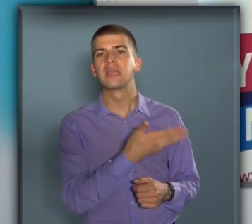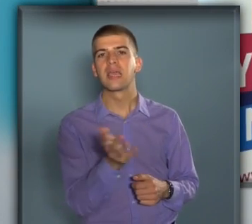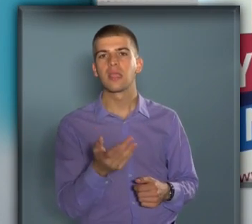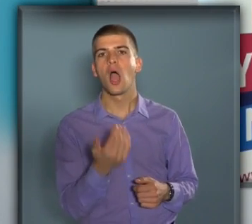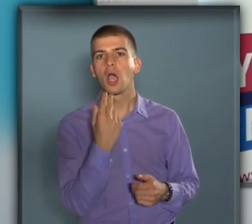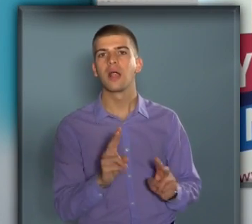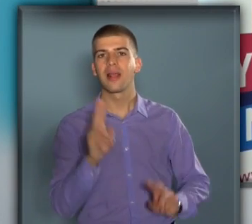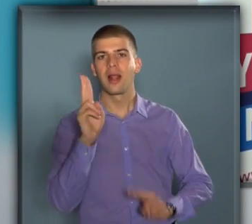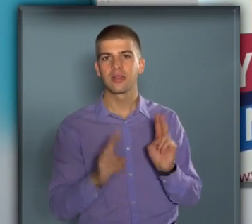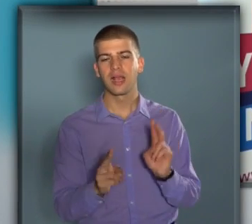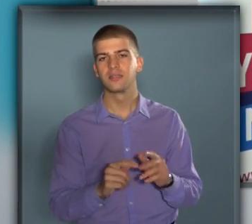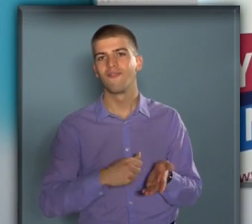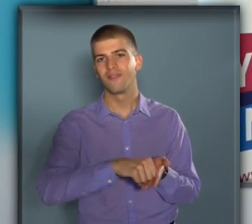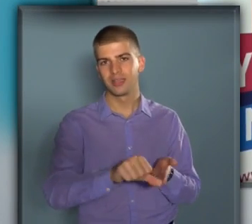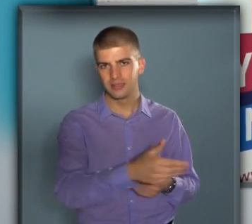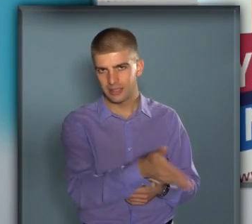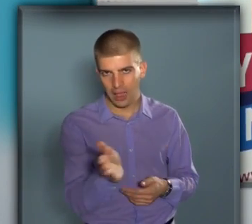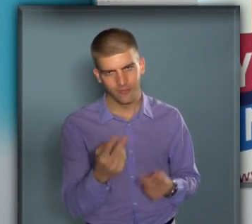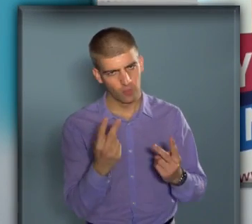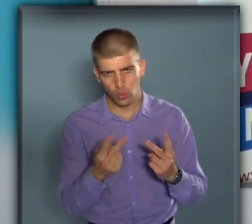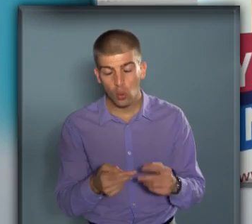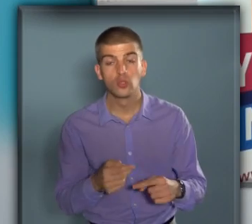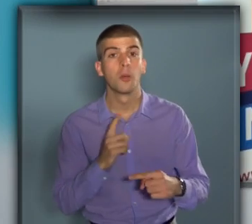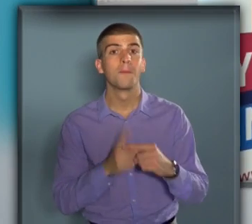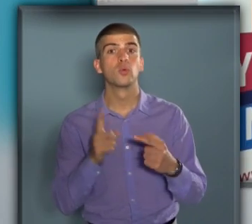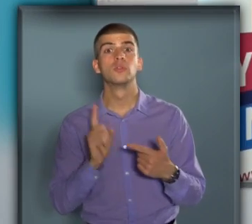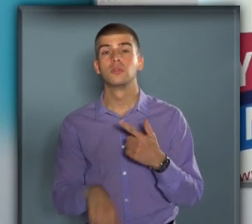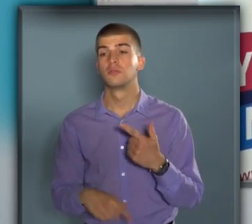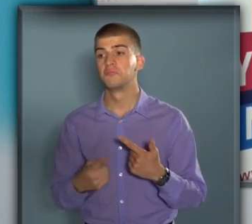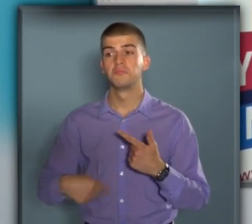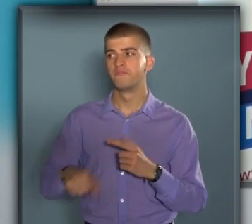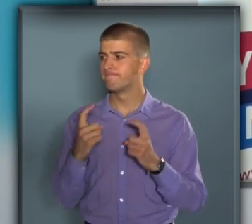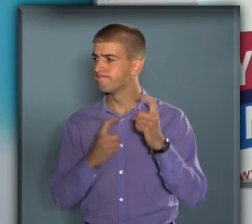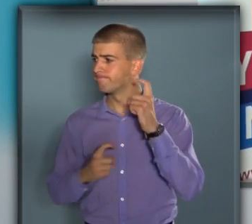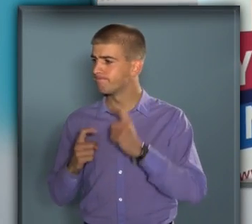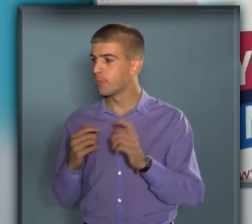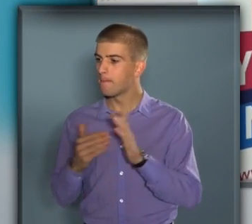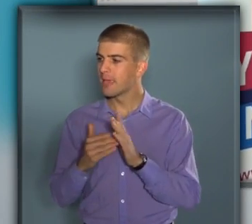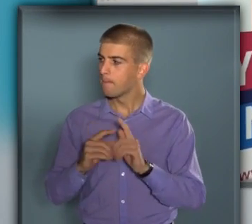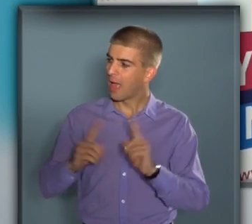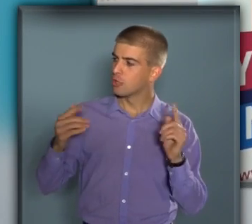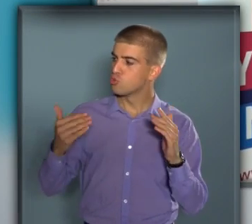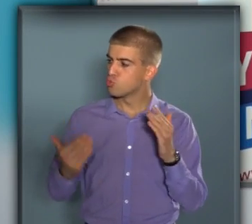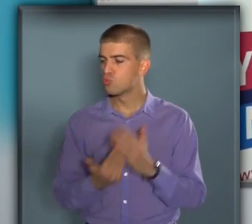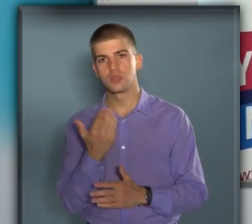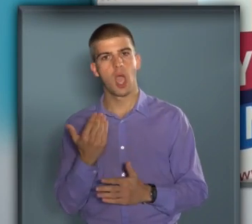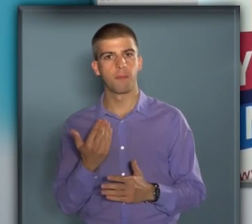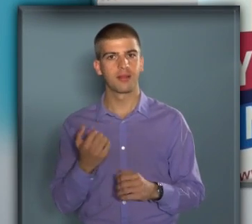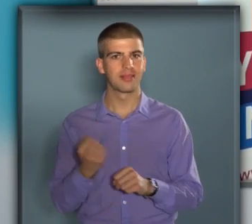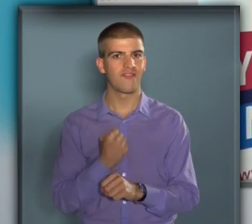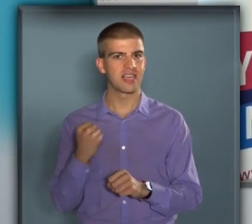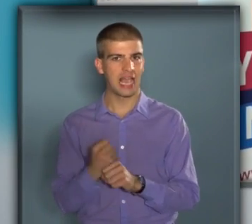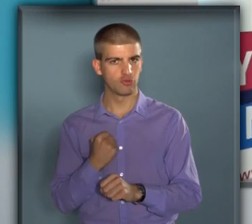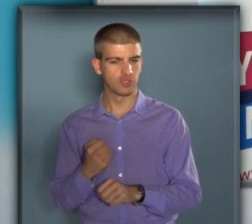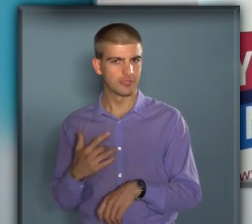diktál, de természetesen mi is mindig gondolkodunk azon, hogy hogyan tudjuk megújítani ezt a